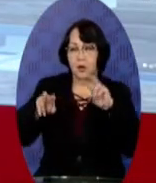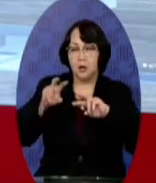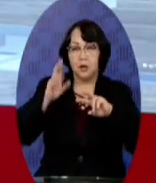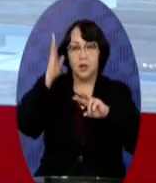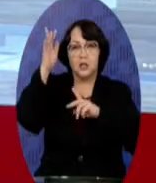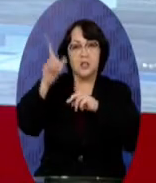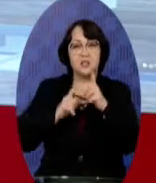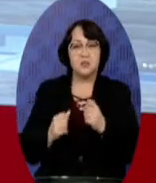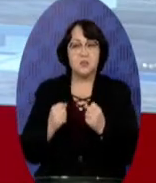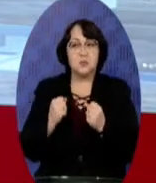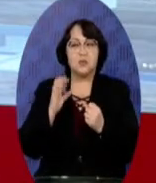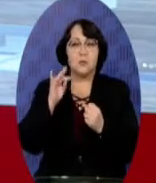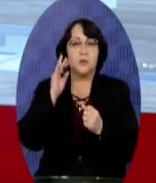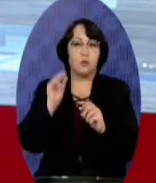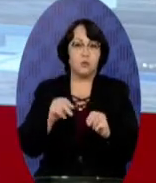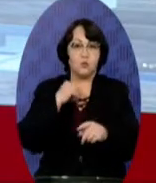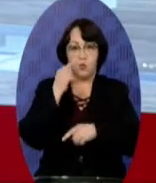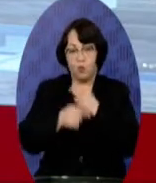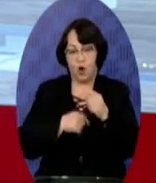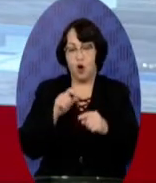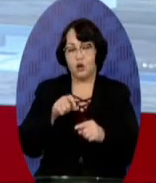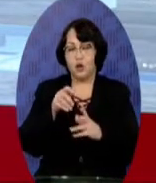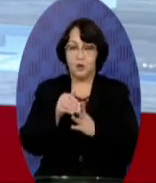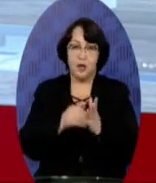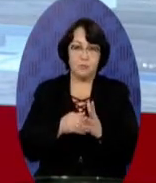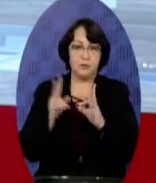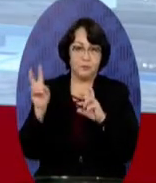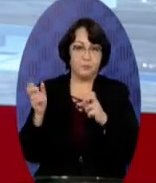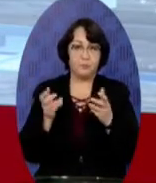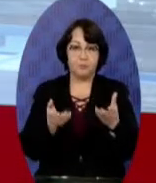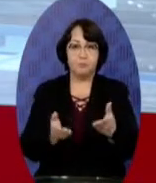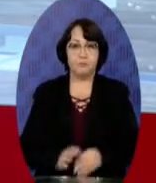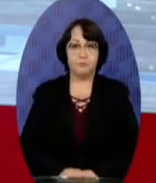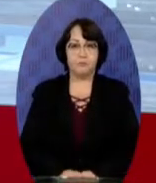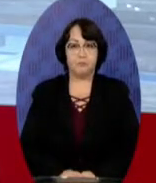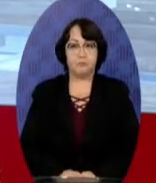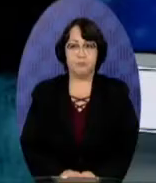мэдээллийг эдийн засгийн болон төрөхөөр студид сэтгүүлч Санчирмаа ажиллаж байна.